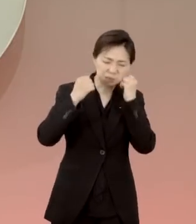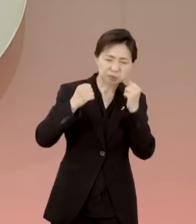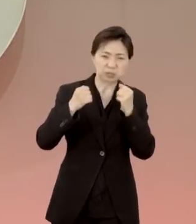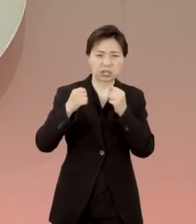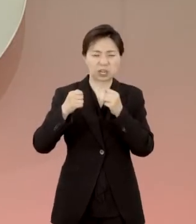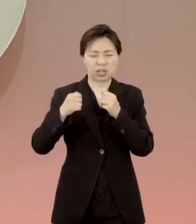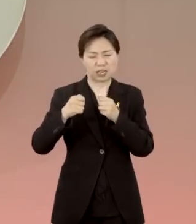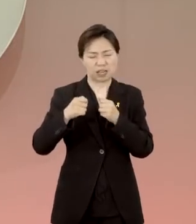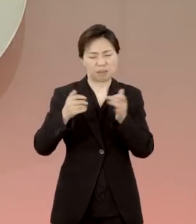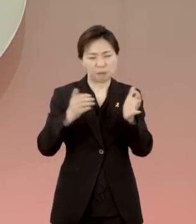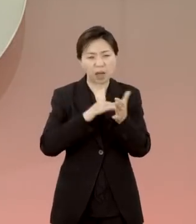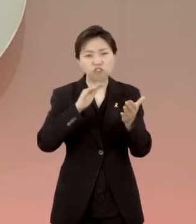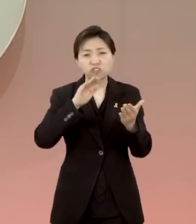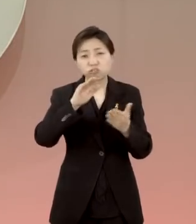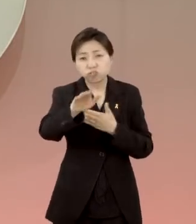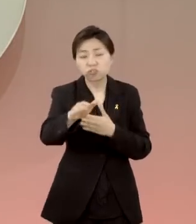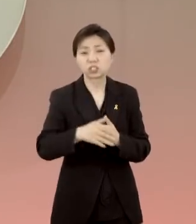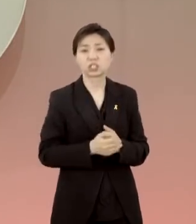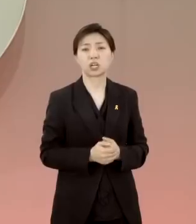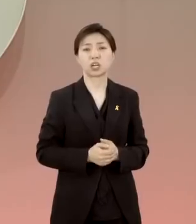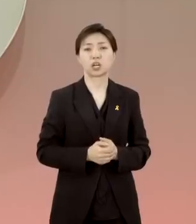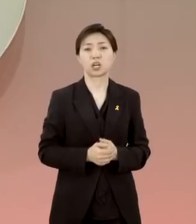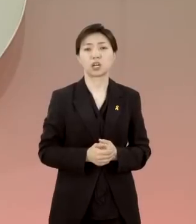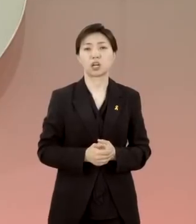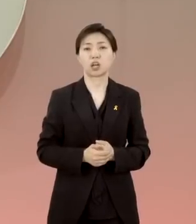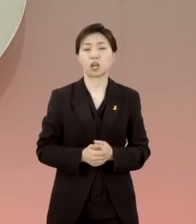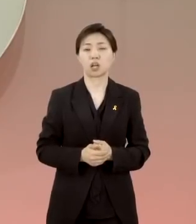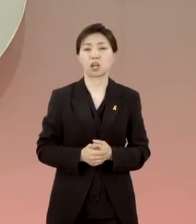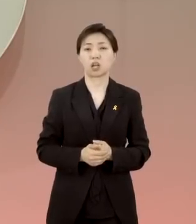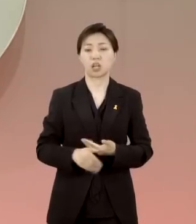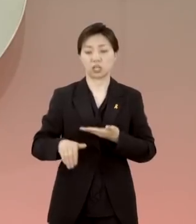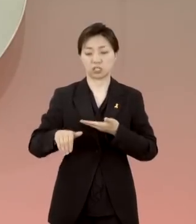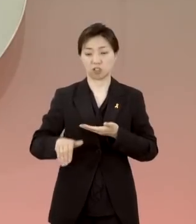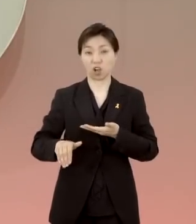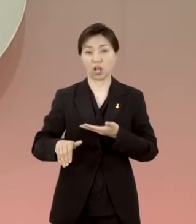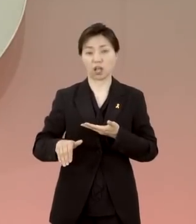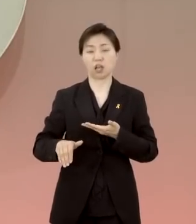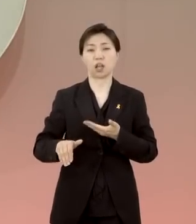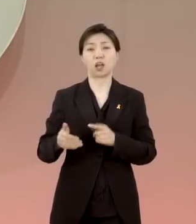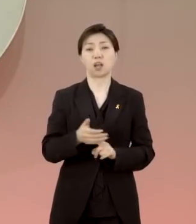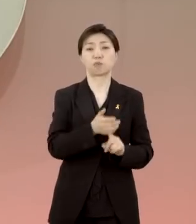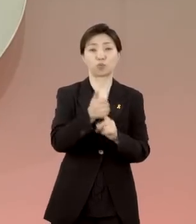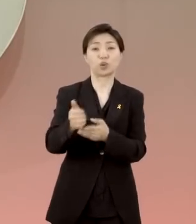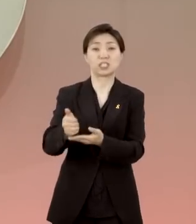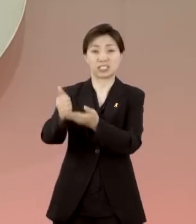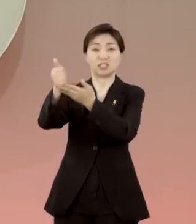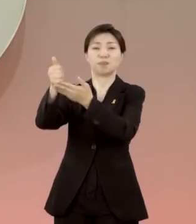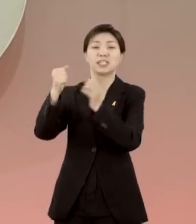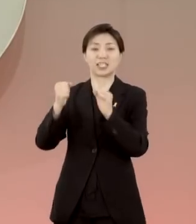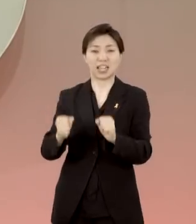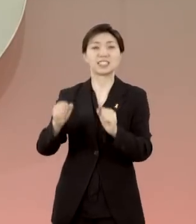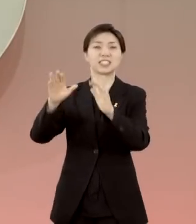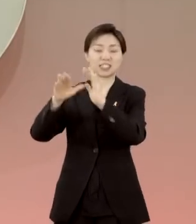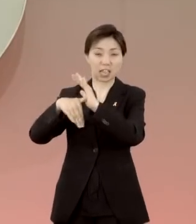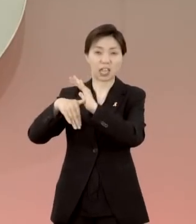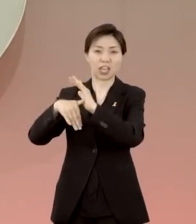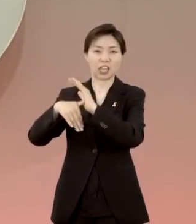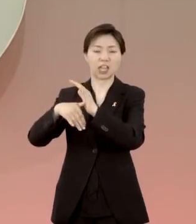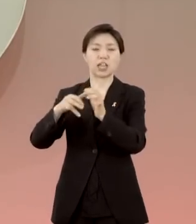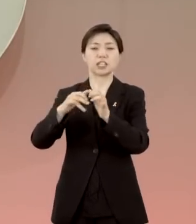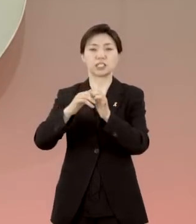받은 뒤에 다시 석가모니 부처님 시대 때